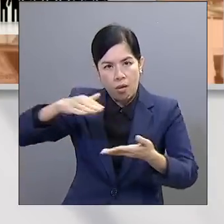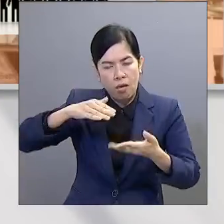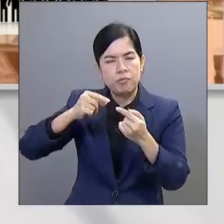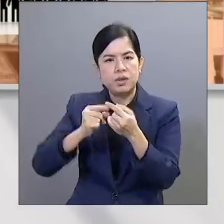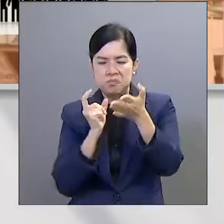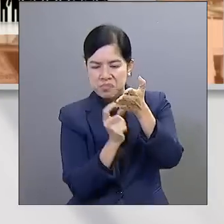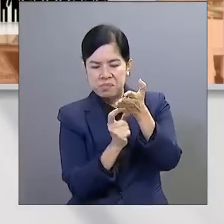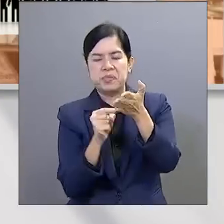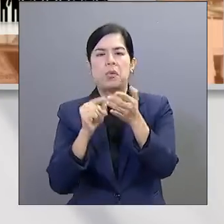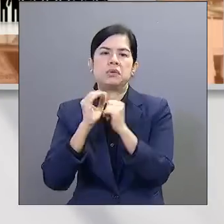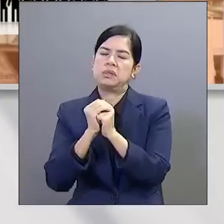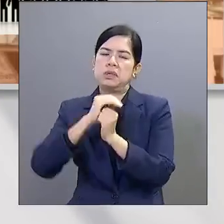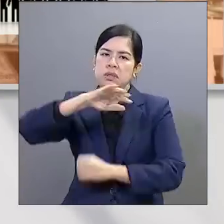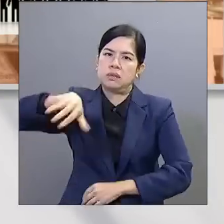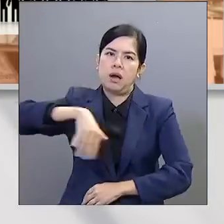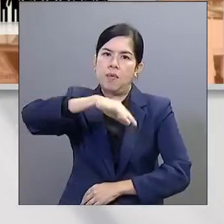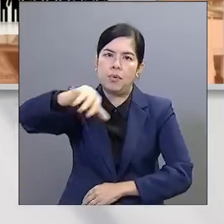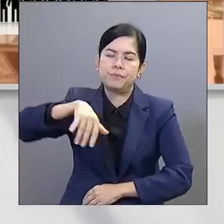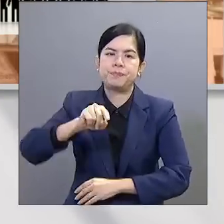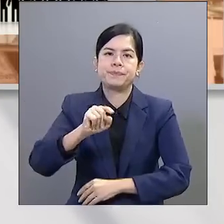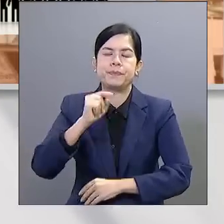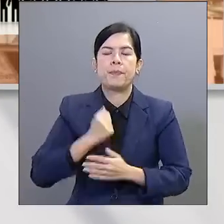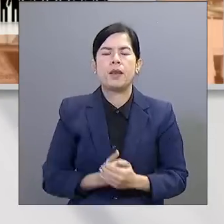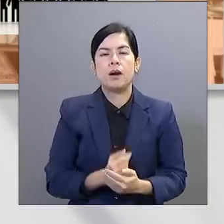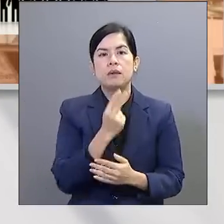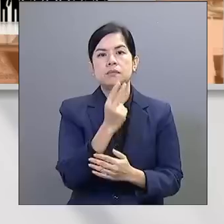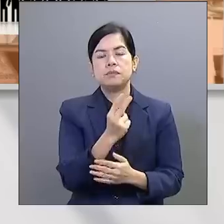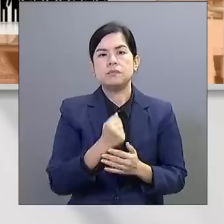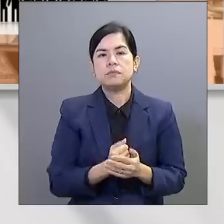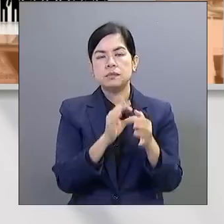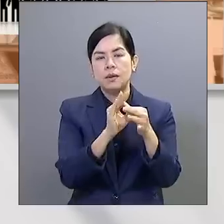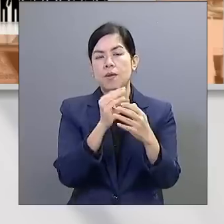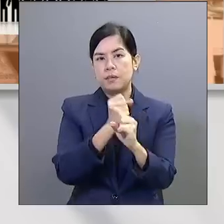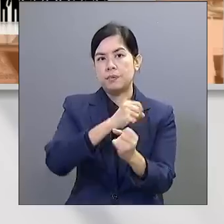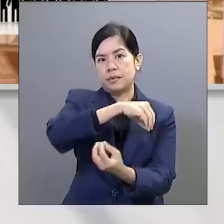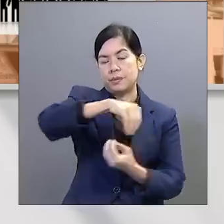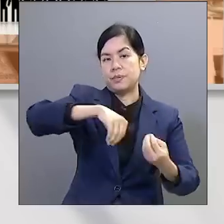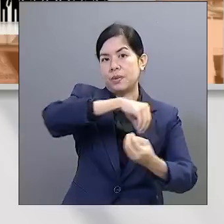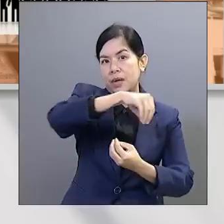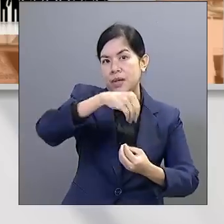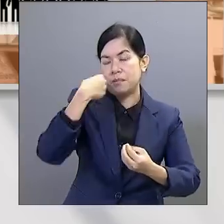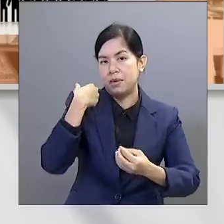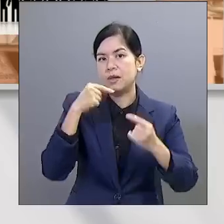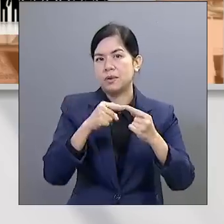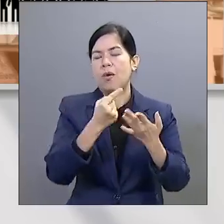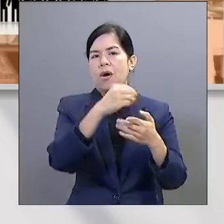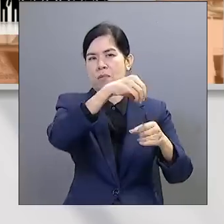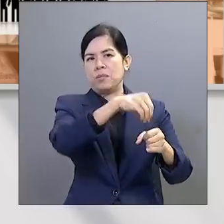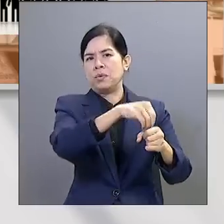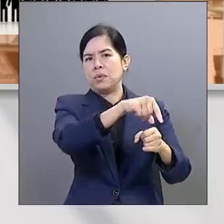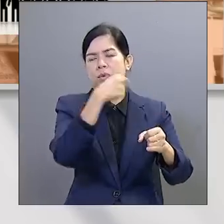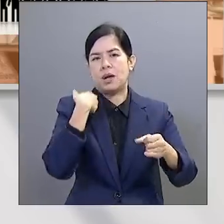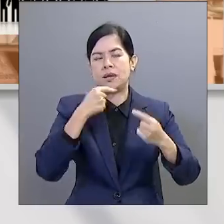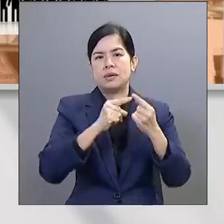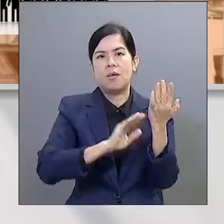ทั้งนั้นค่ะนี่อาจจะสะท้อนให้เห็นได้ถึงความต้องการในการทำธุรกิจเพื่อที่จะทำมาค้าขายกับคนจีนที่เดินทาง